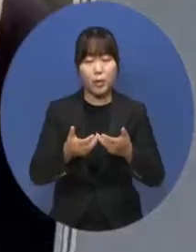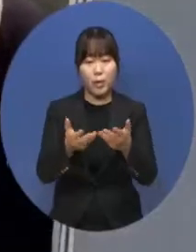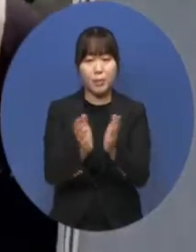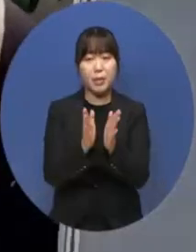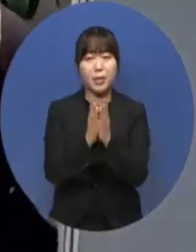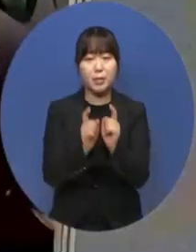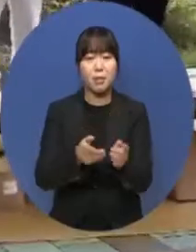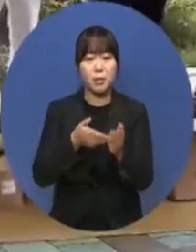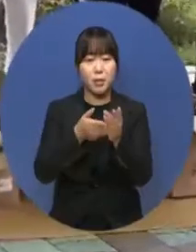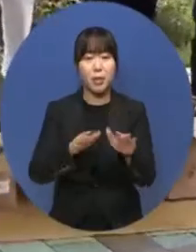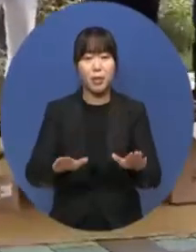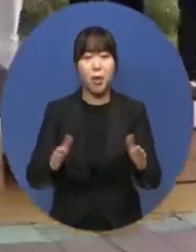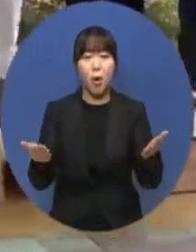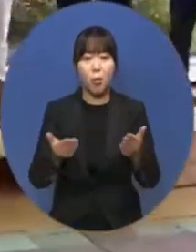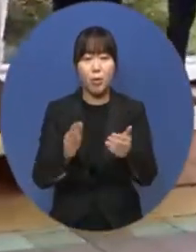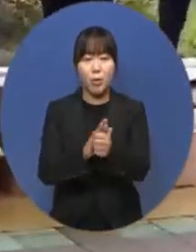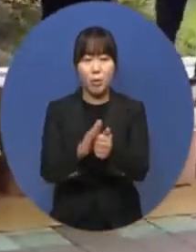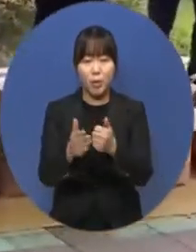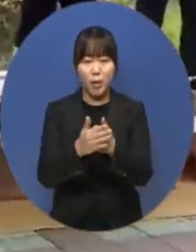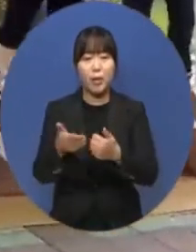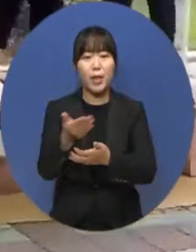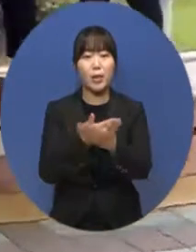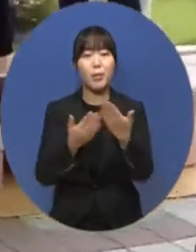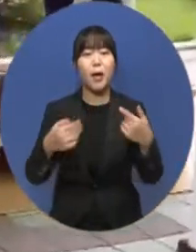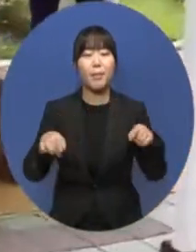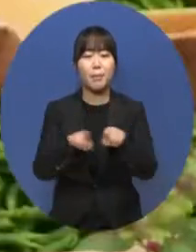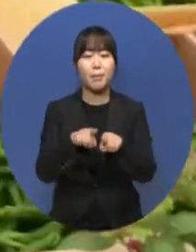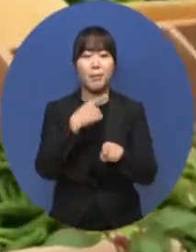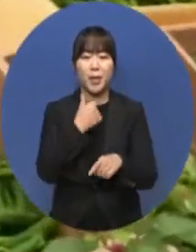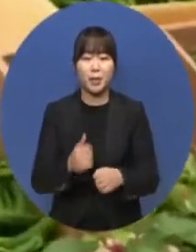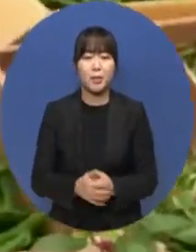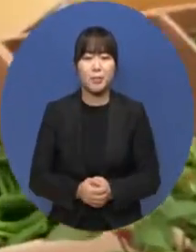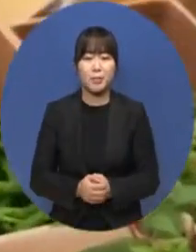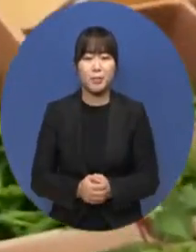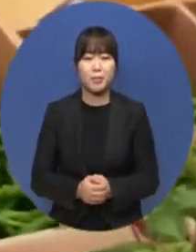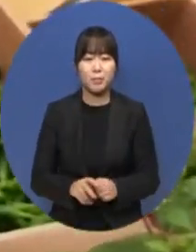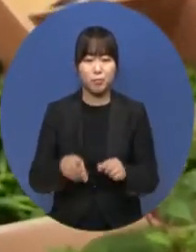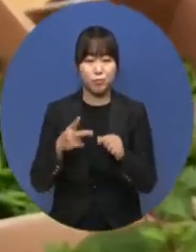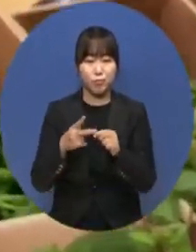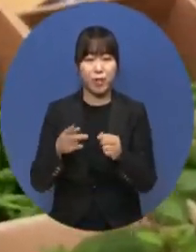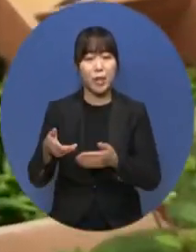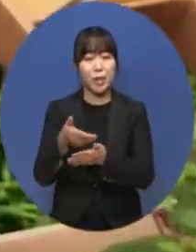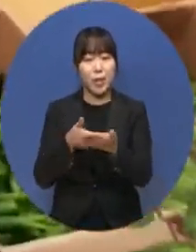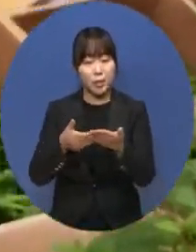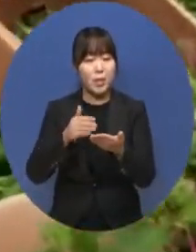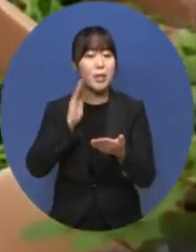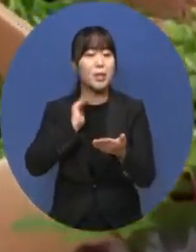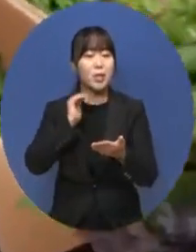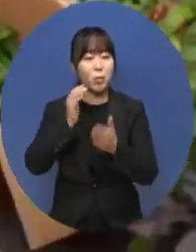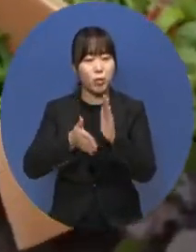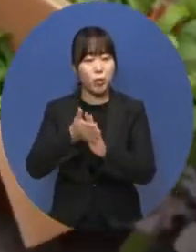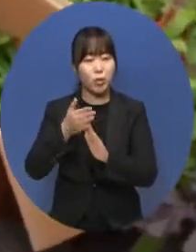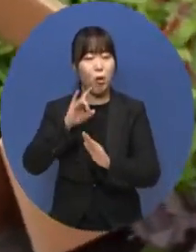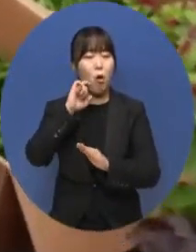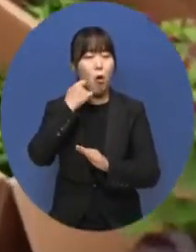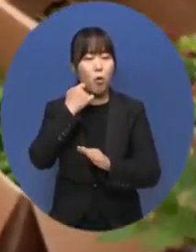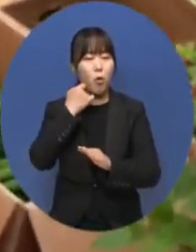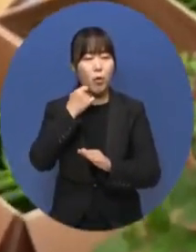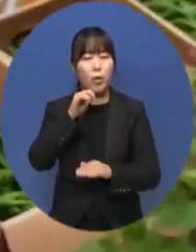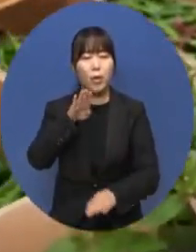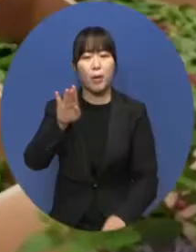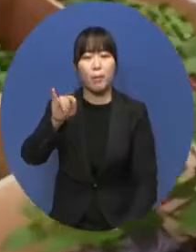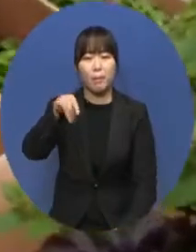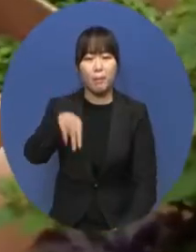요청하여 이날은 업무 협약과 나눔을 함께했습니다. 두 번째 나눔은 의정부시 취약지역